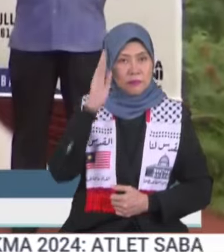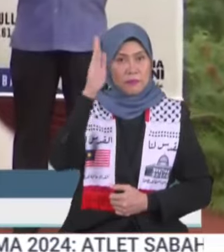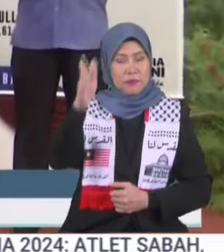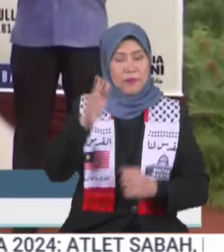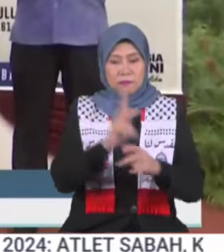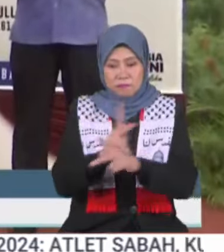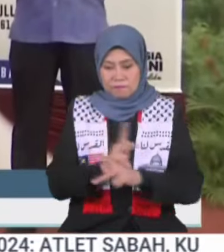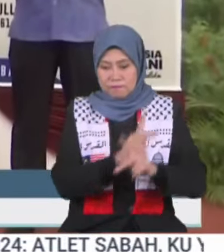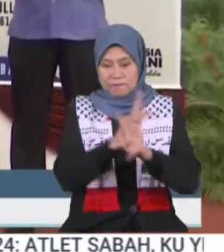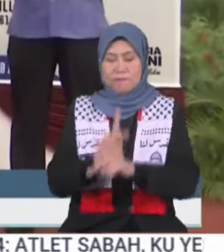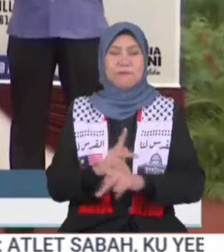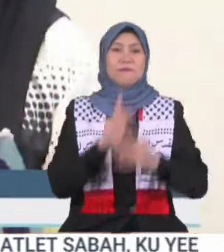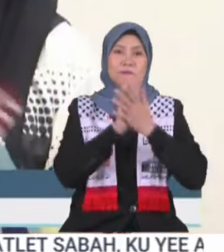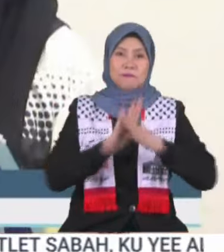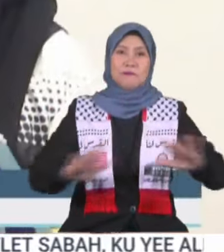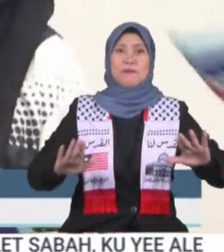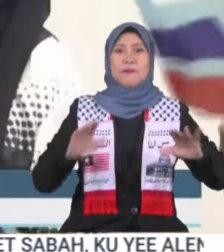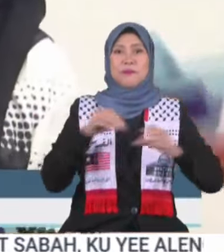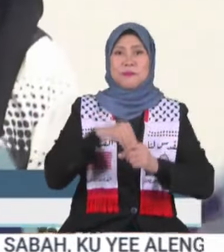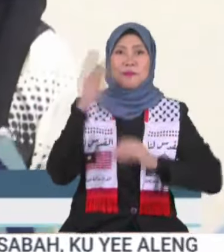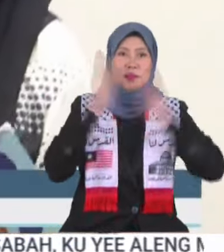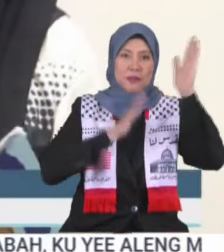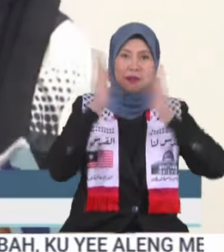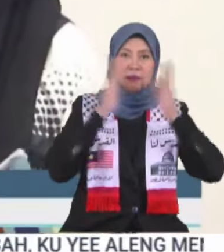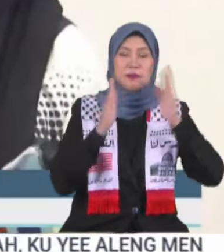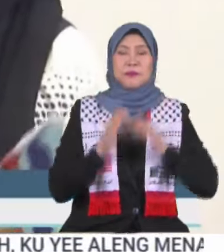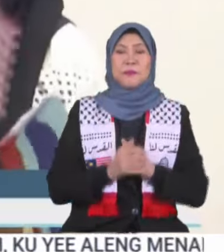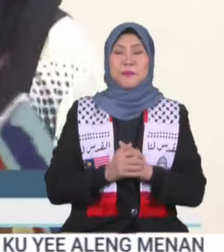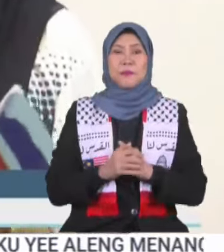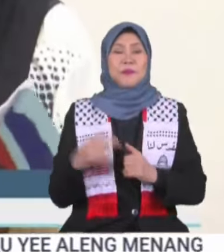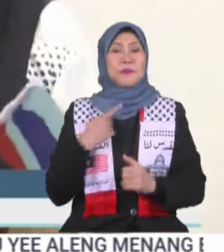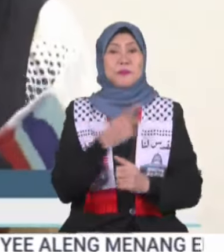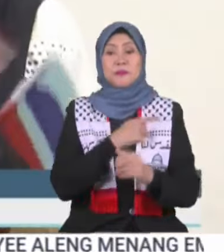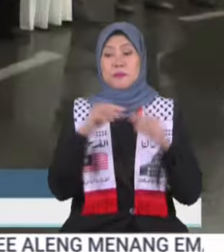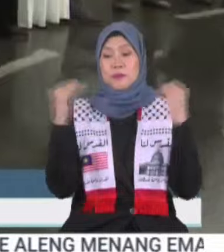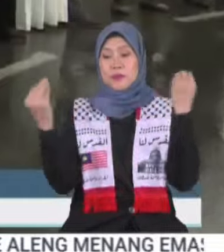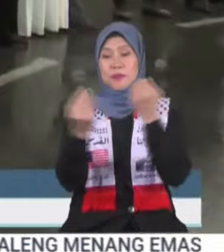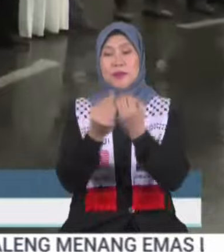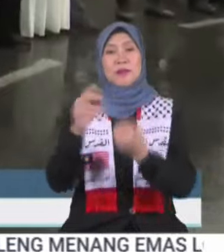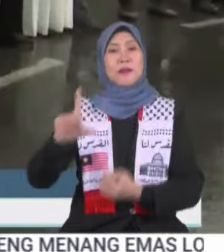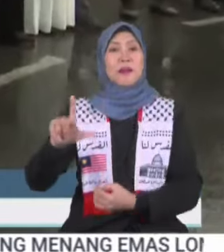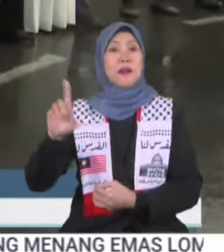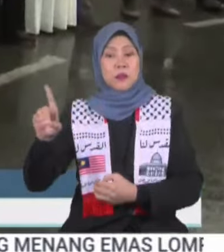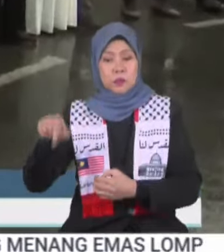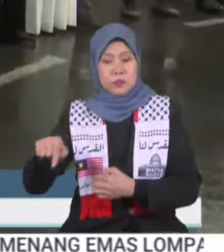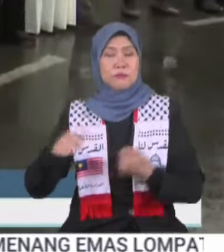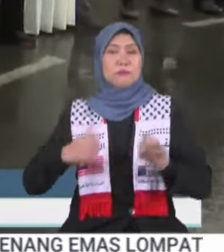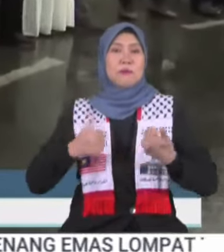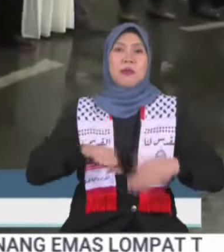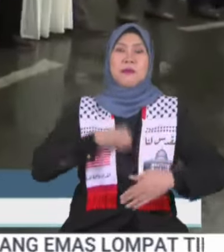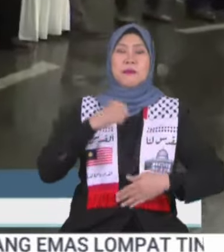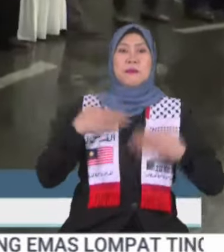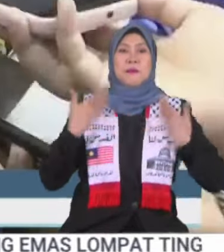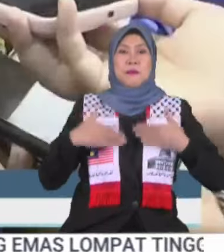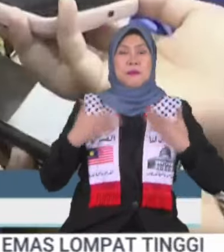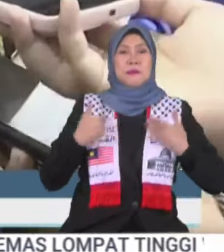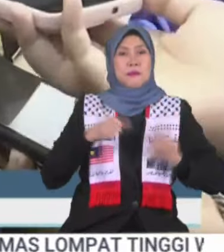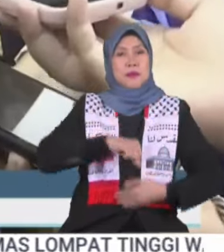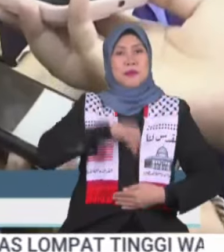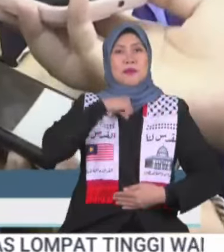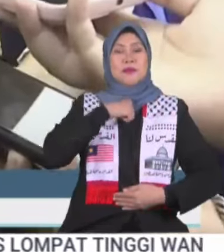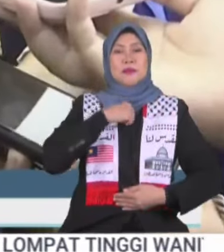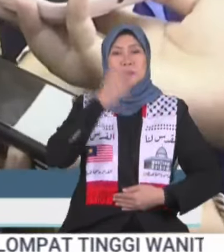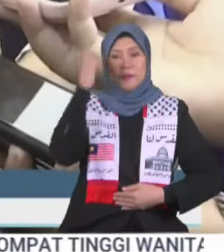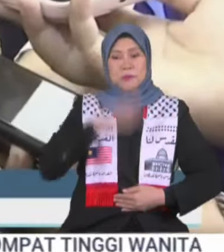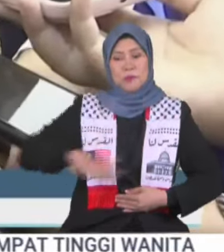menjamin keselamatan kita di negara ini dan kami bagi pihak masyarakat lahadatu sangat berbangga dan sangat berterima kasih di